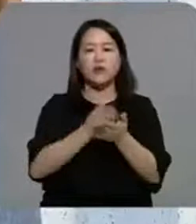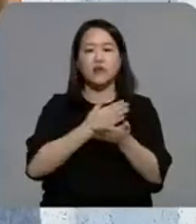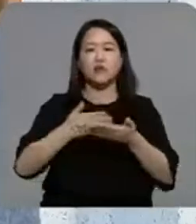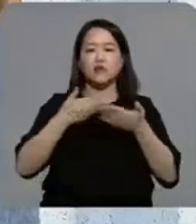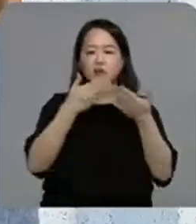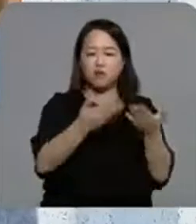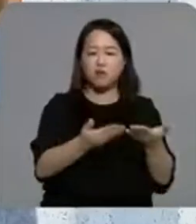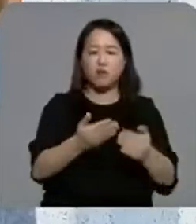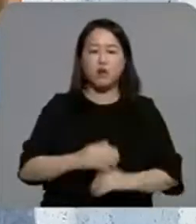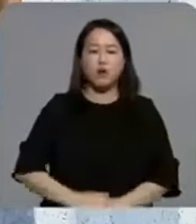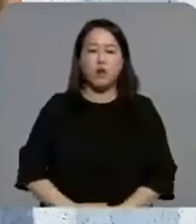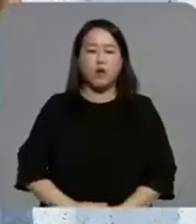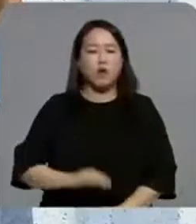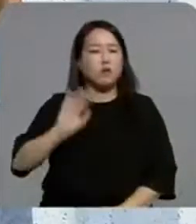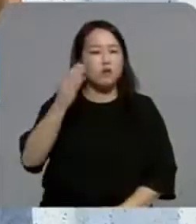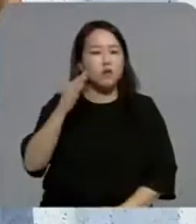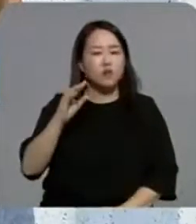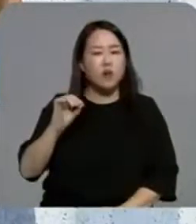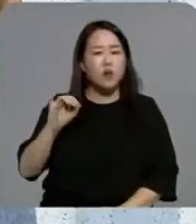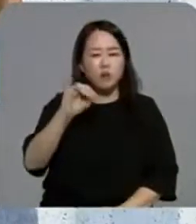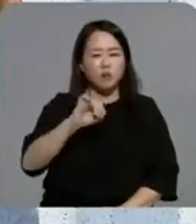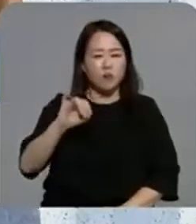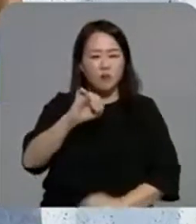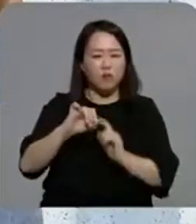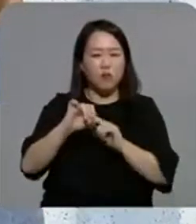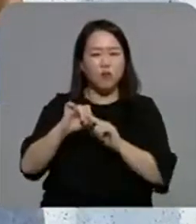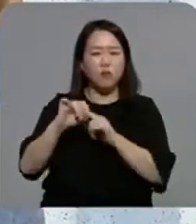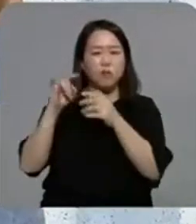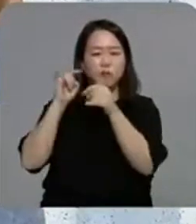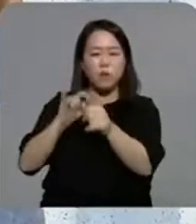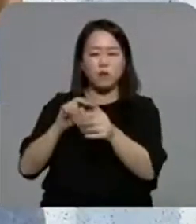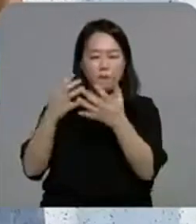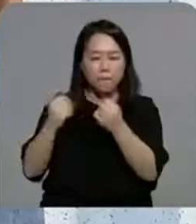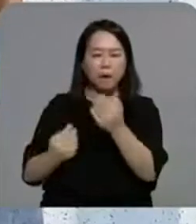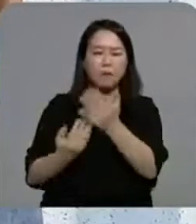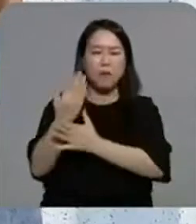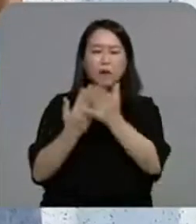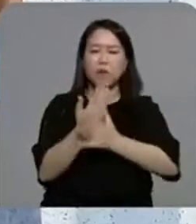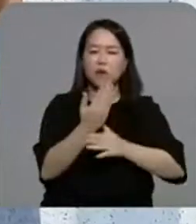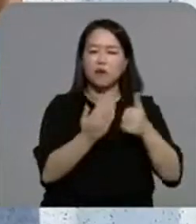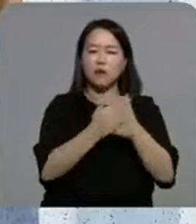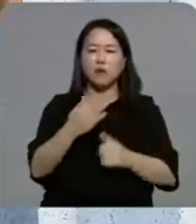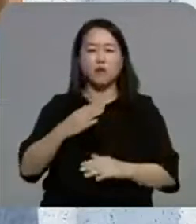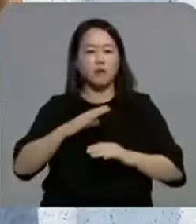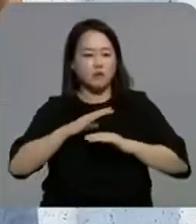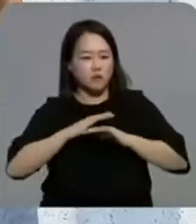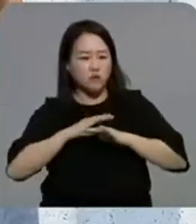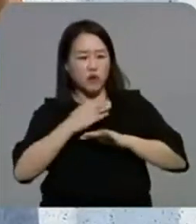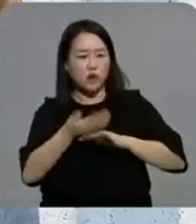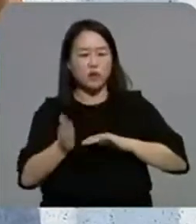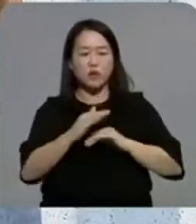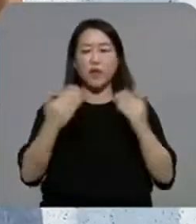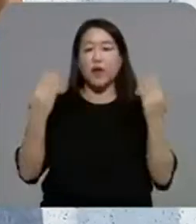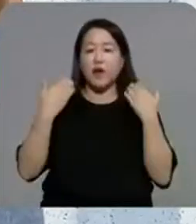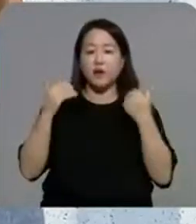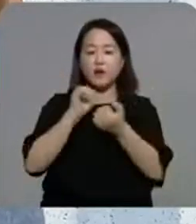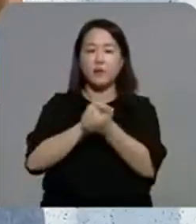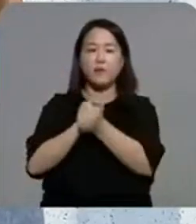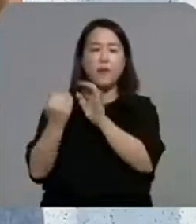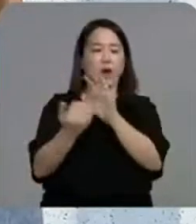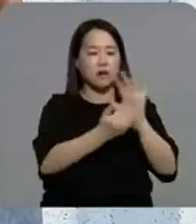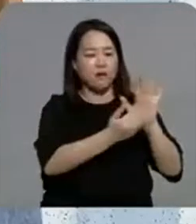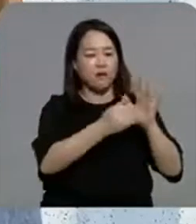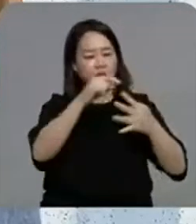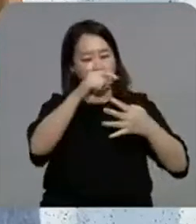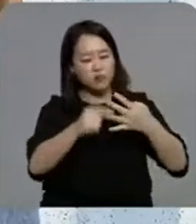또 오미크론 많이 나와서 좀 무섭기도 했는데 학교 방역 수칙이 뭐 잘 되어 있을 거니까 그냥